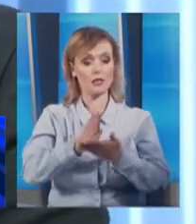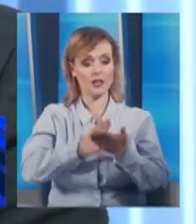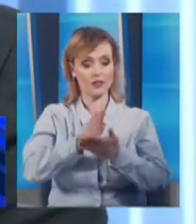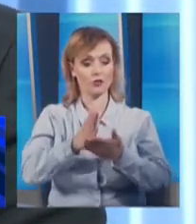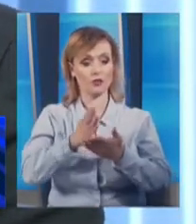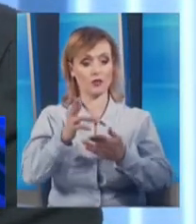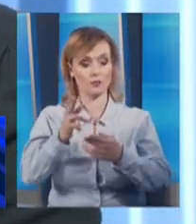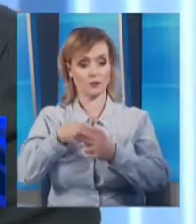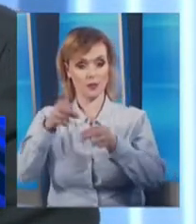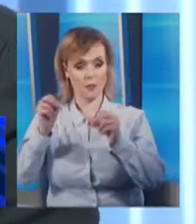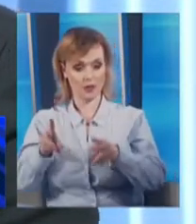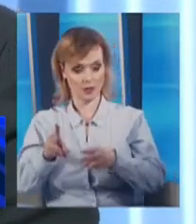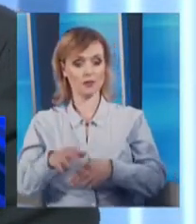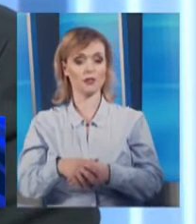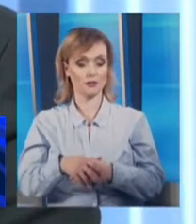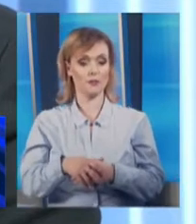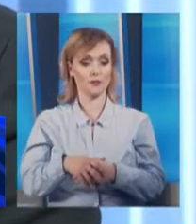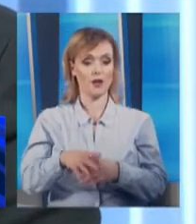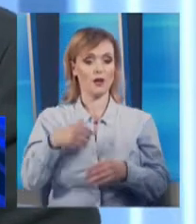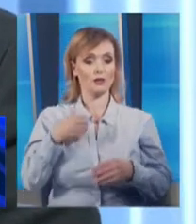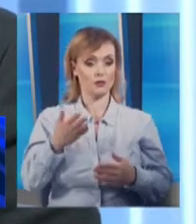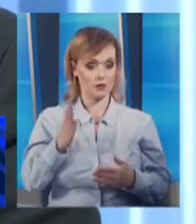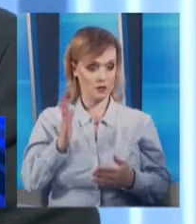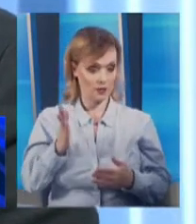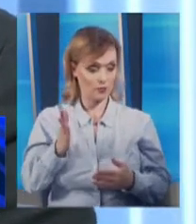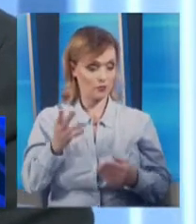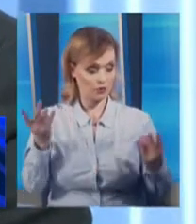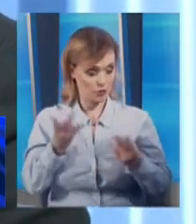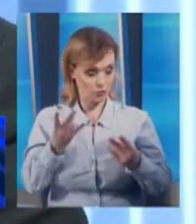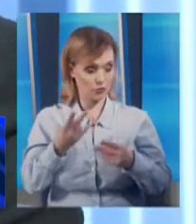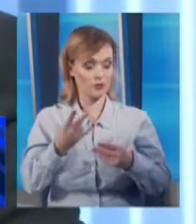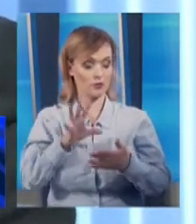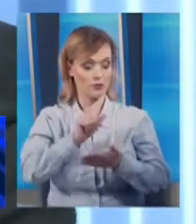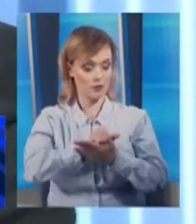trebuie să ne asumăm corupția și sărăcia, la fel ca și criza pandemică,